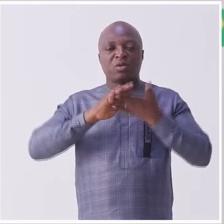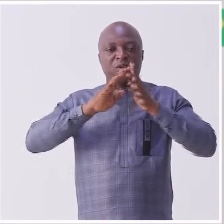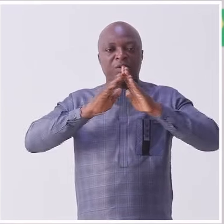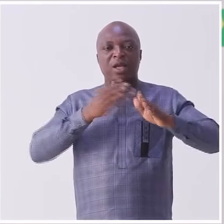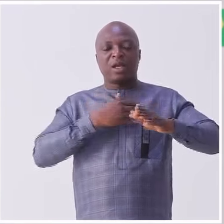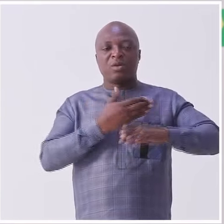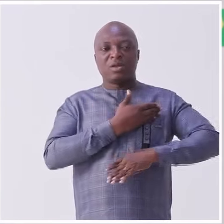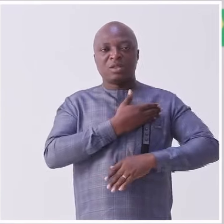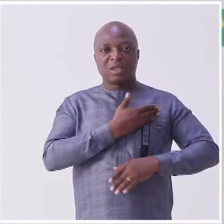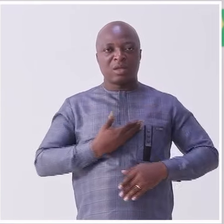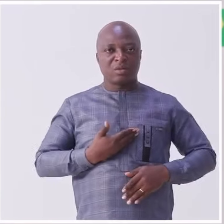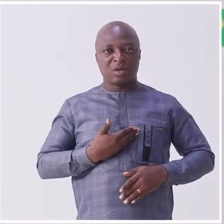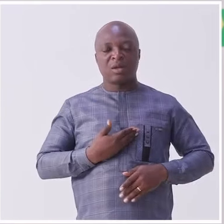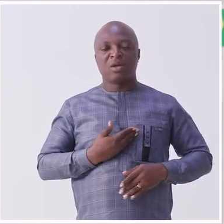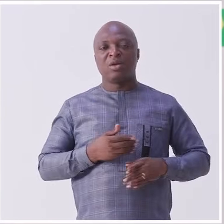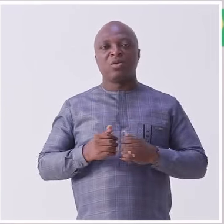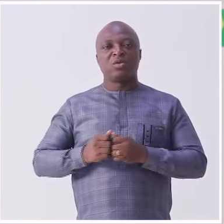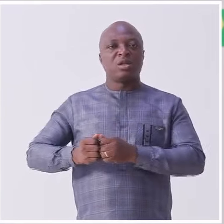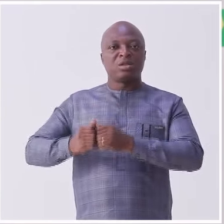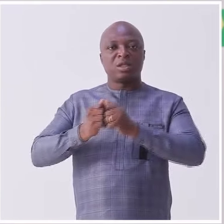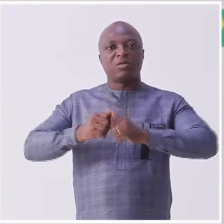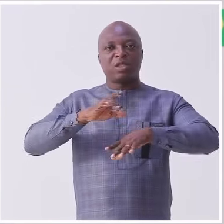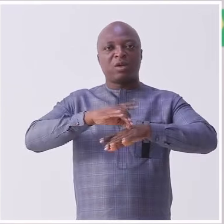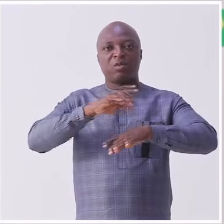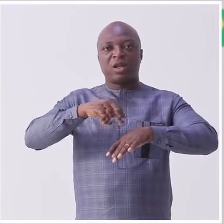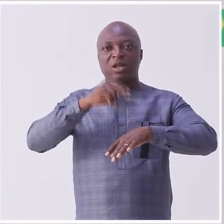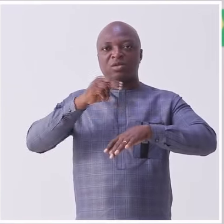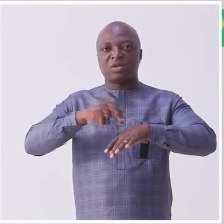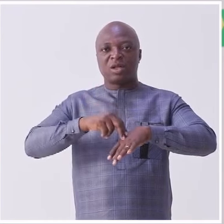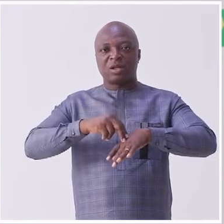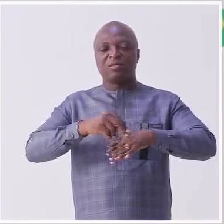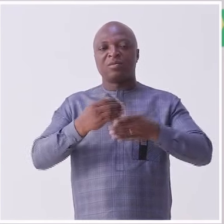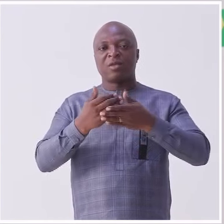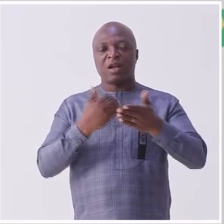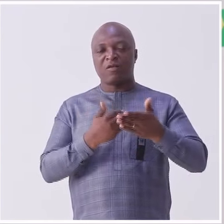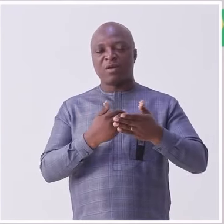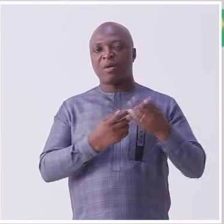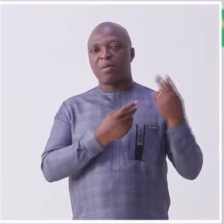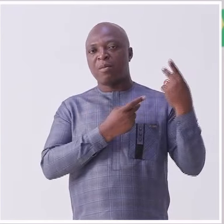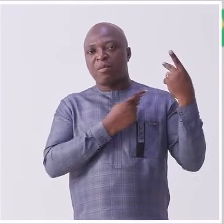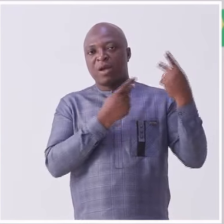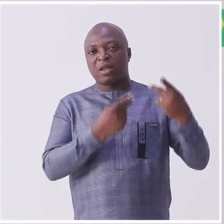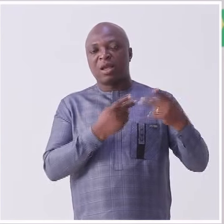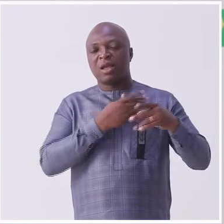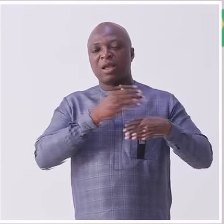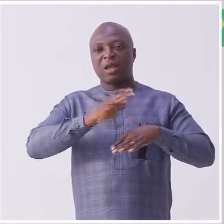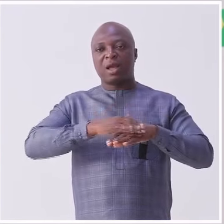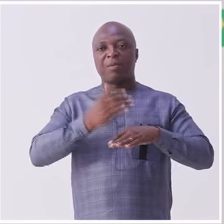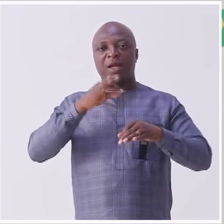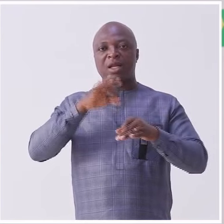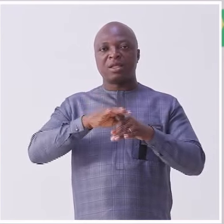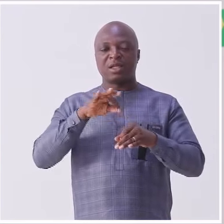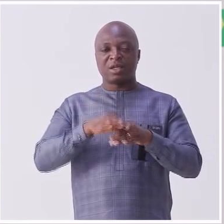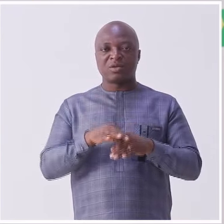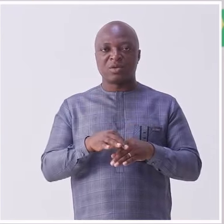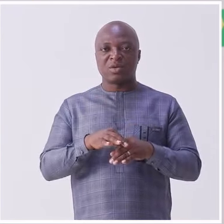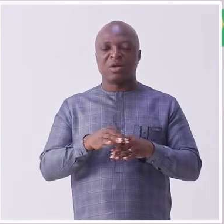de sérénité sur l'ensemble du territoire national avant, pendant et après les